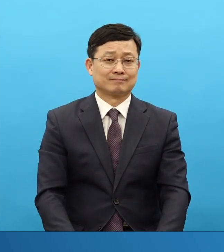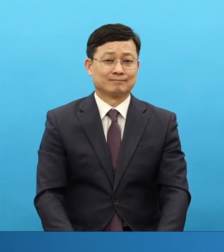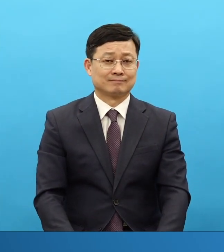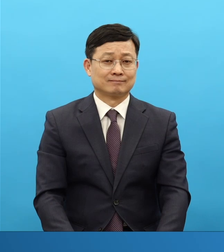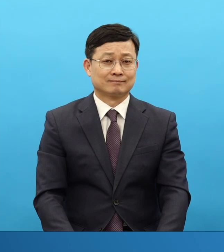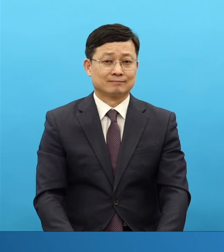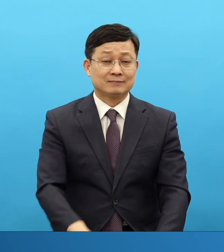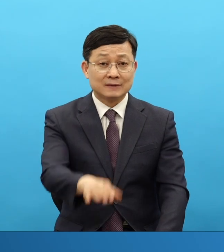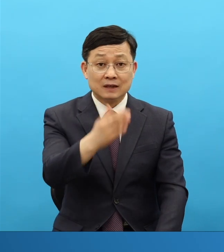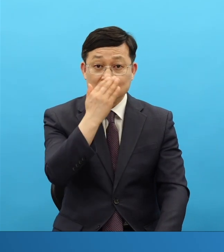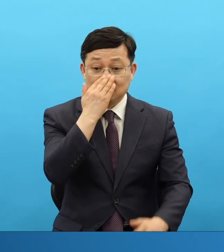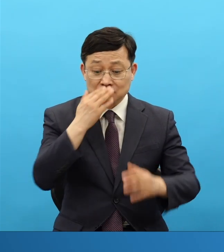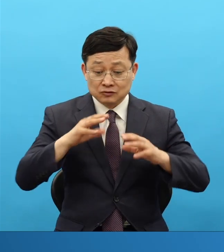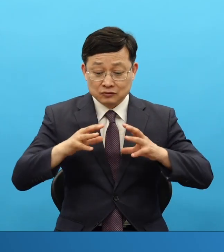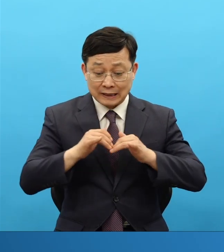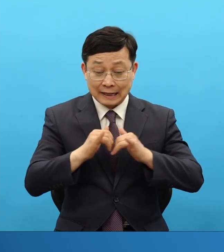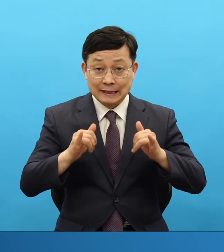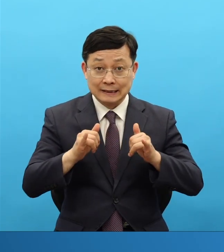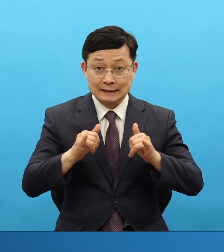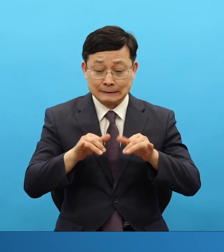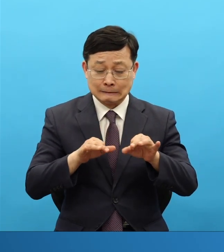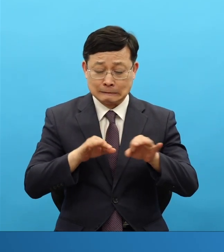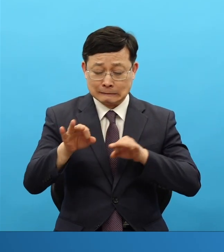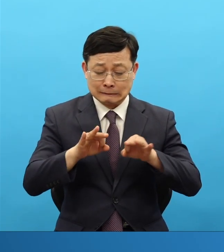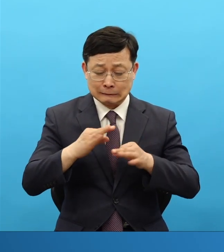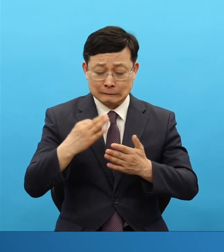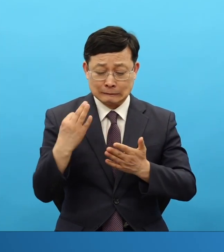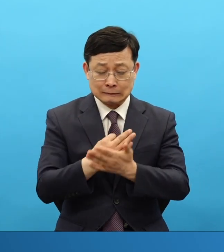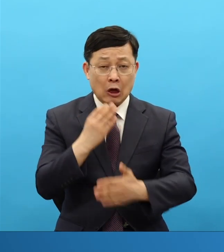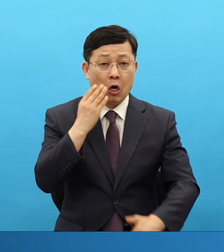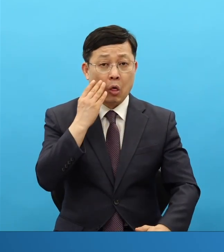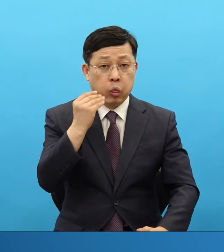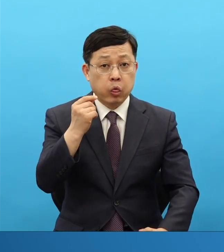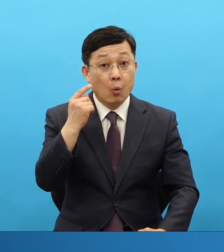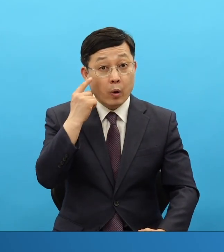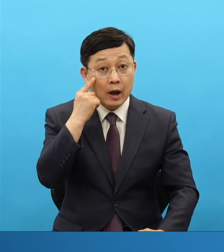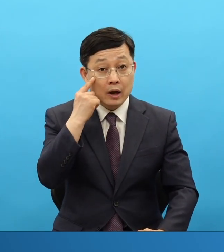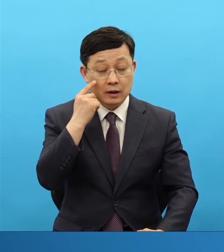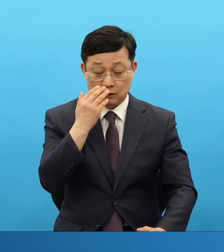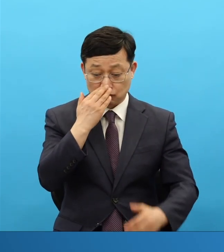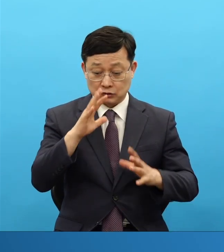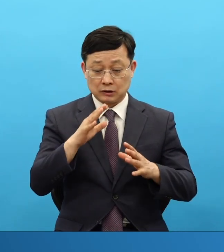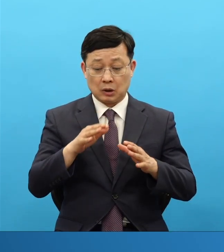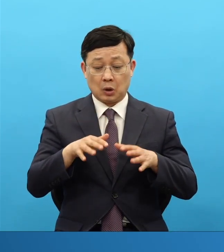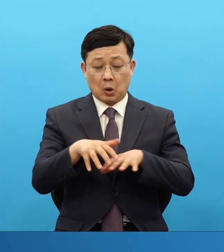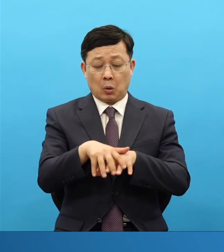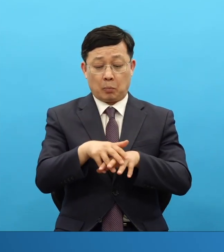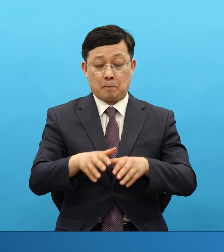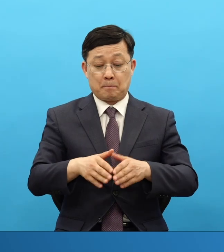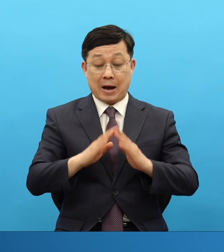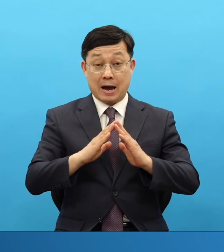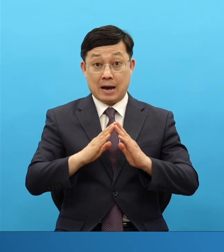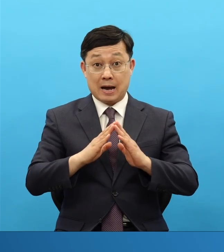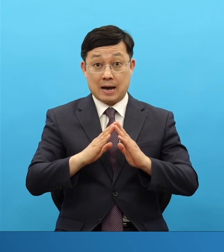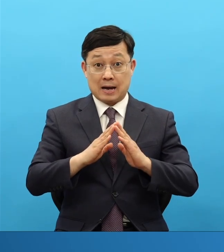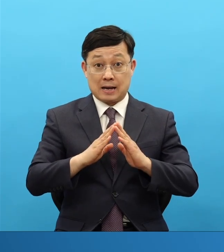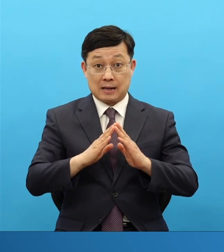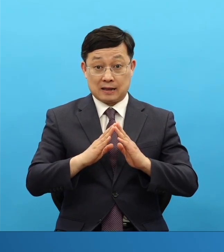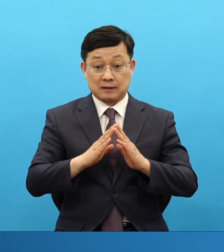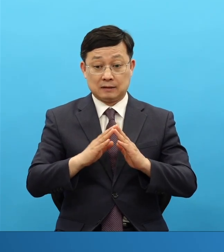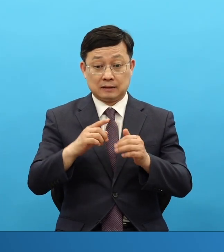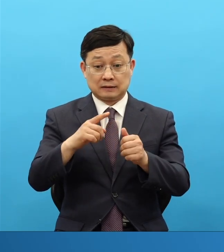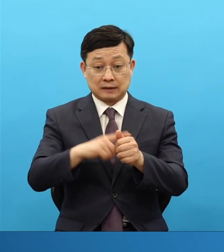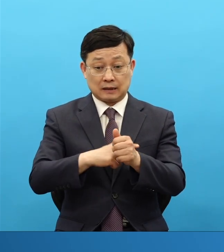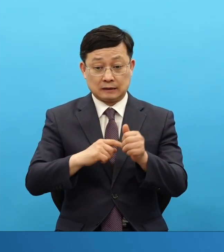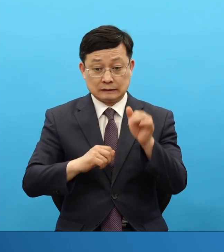이유는 오게 만드는 겁니다. And the reason is well known. The reason why the Jewish people do their business so well is they make people 그 come 이제 to them. 중자 여러분의